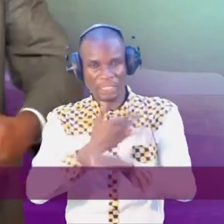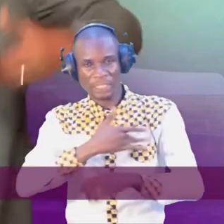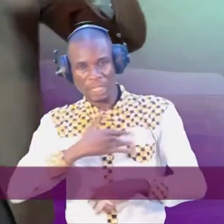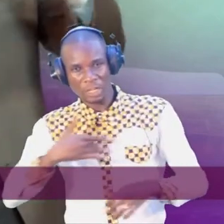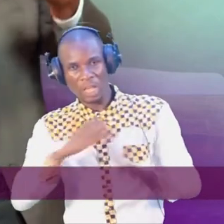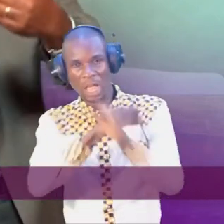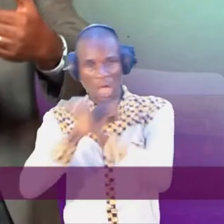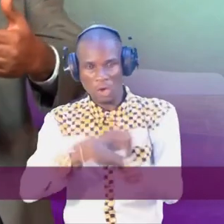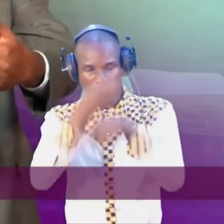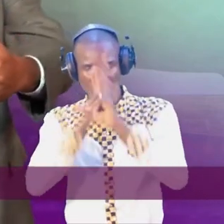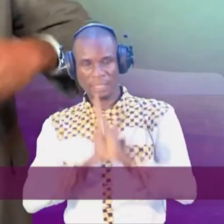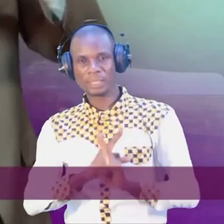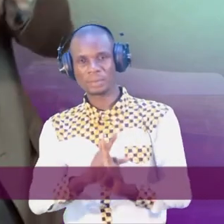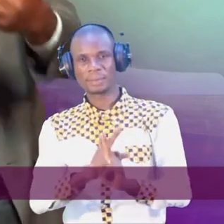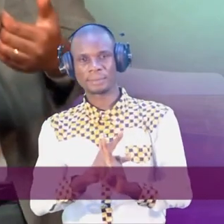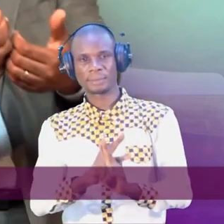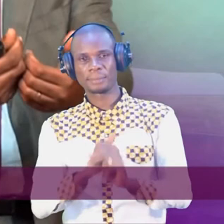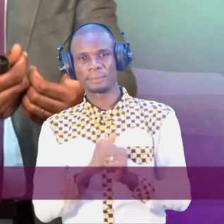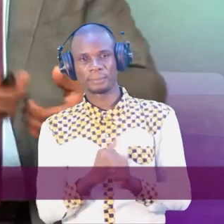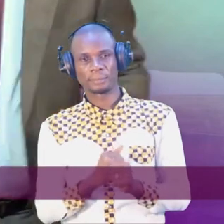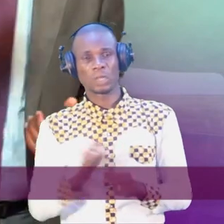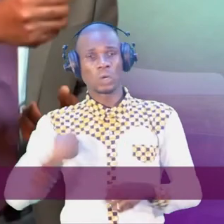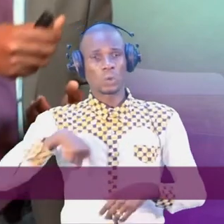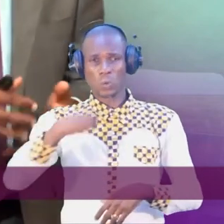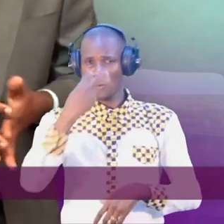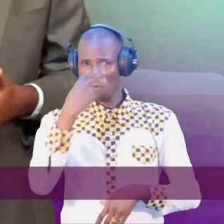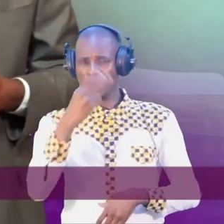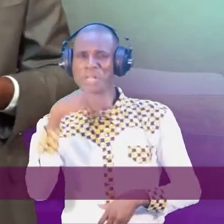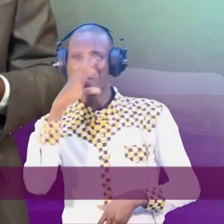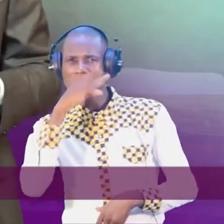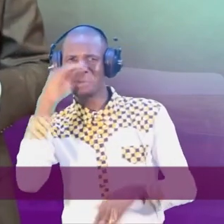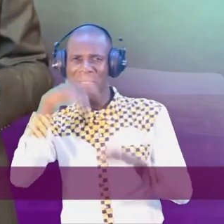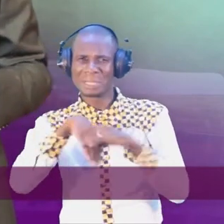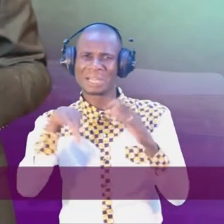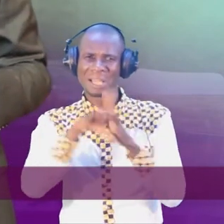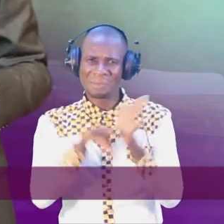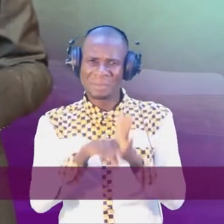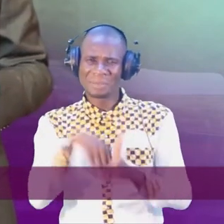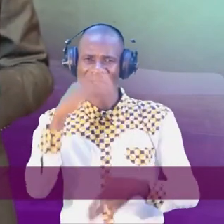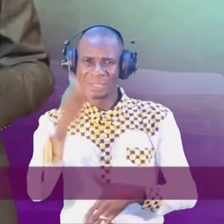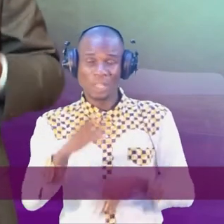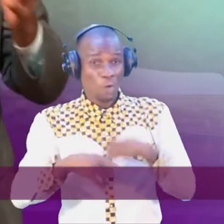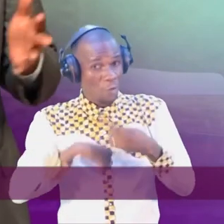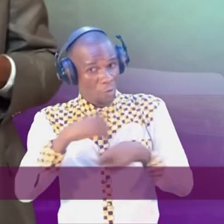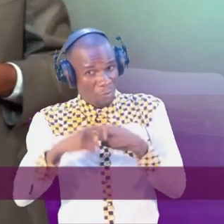inatunza ndoa, inatunza vitu vya watu, inatunza heshima ya watu, inatunza pia